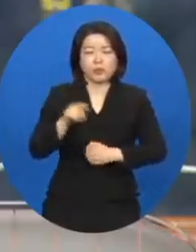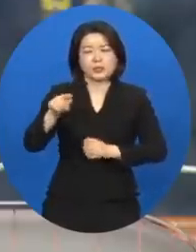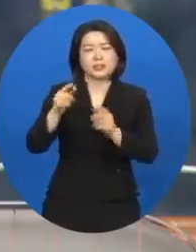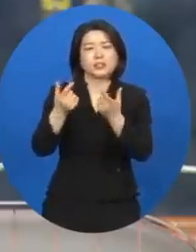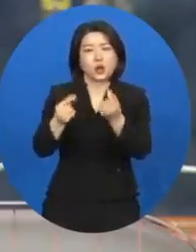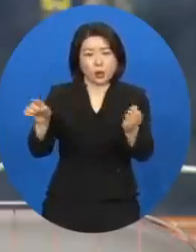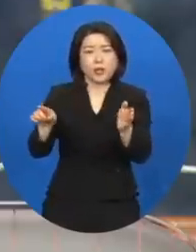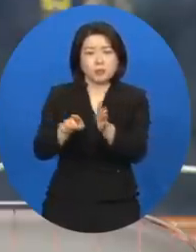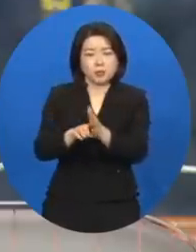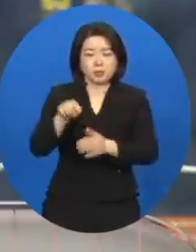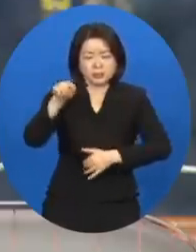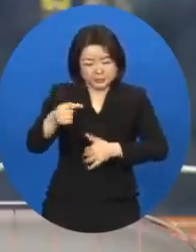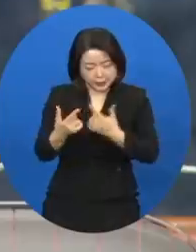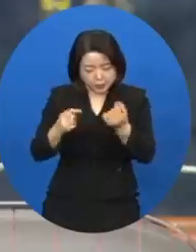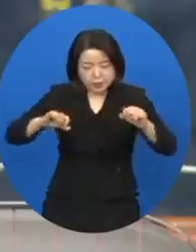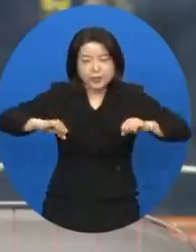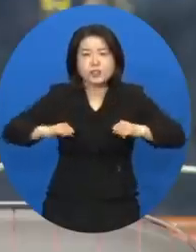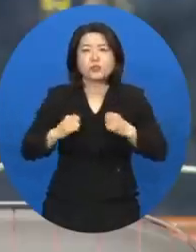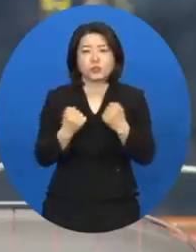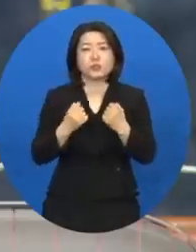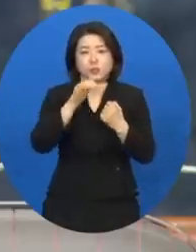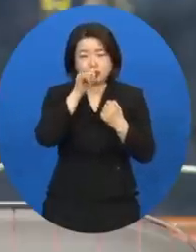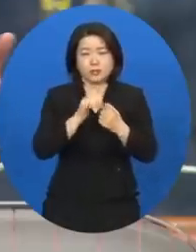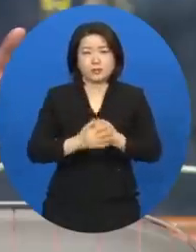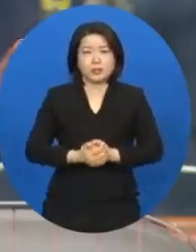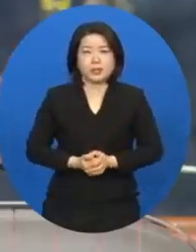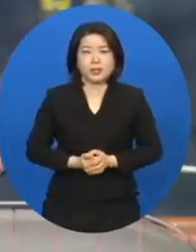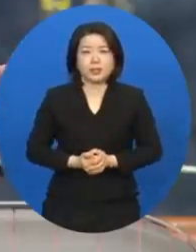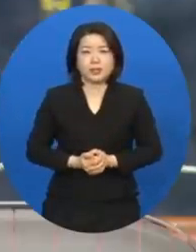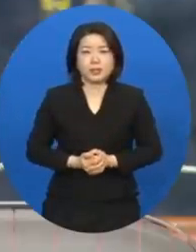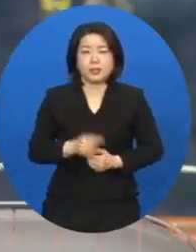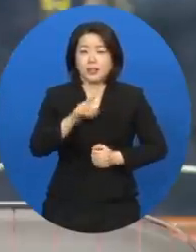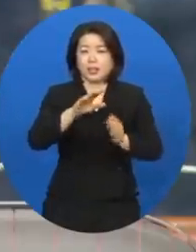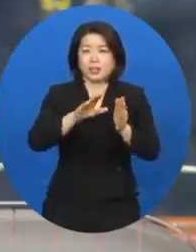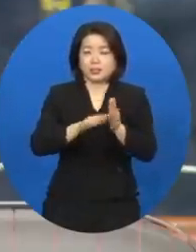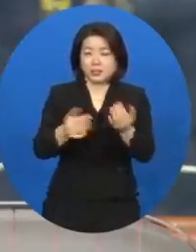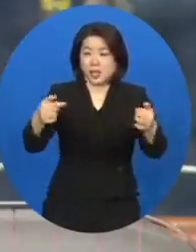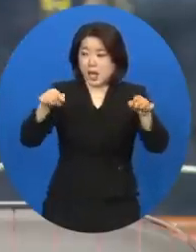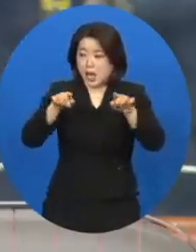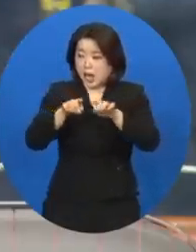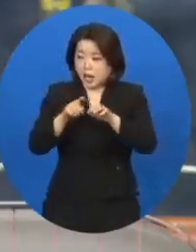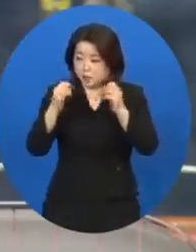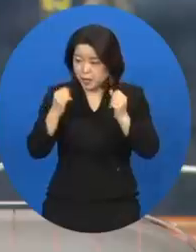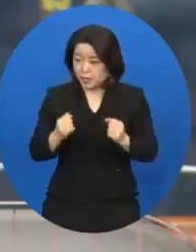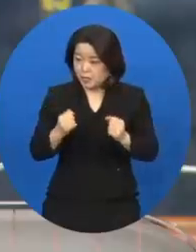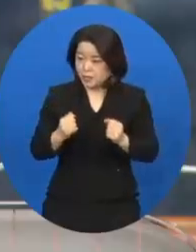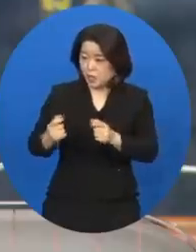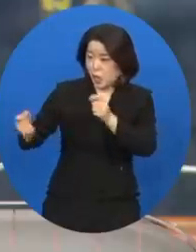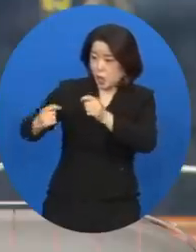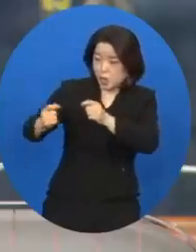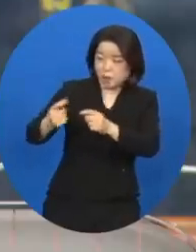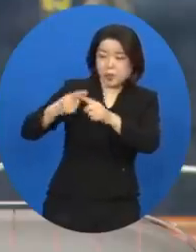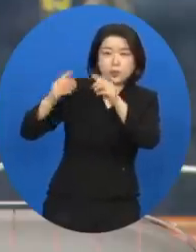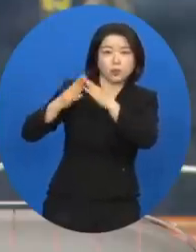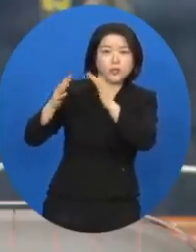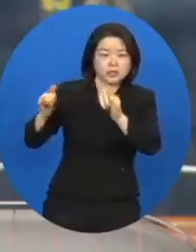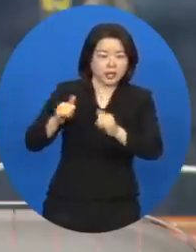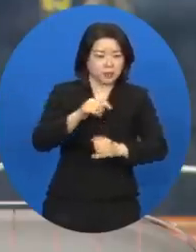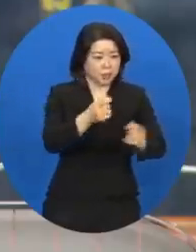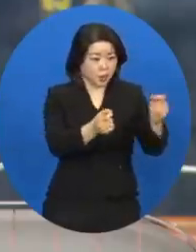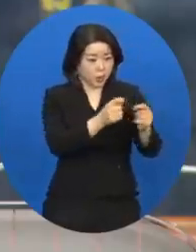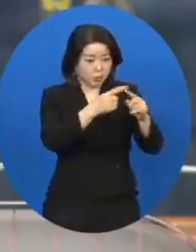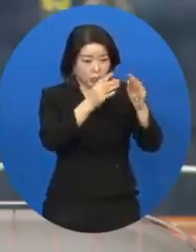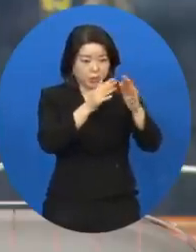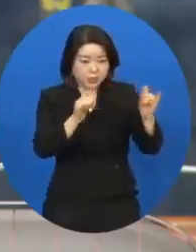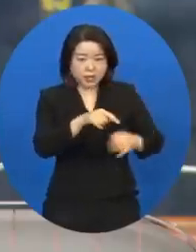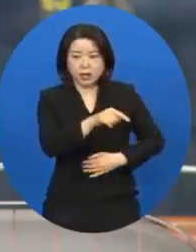믿었고 그렇게 순종했습니다. 그때는 함께 해주는 교인이 그 자체로 고마웠어요.